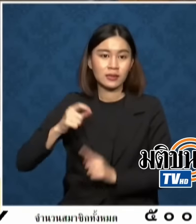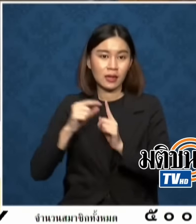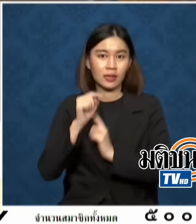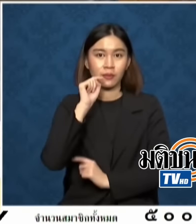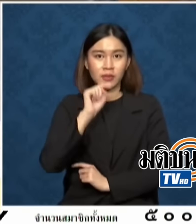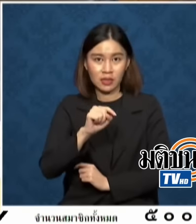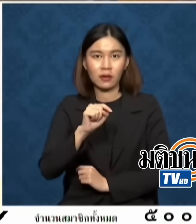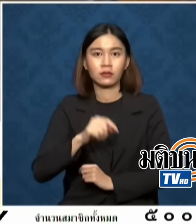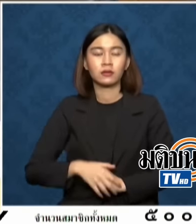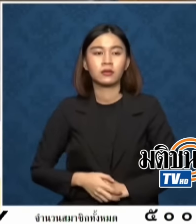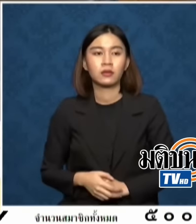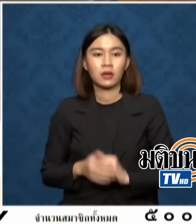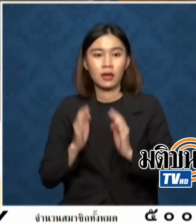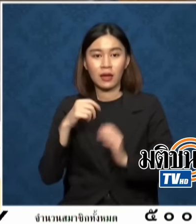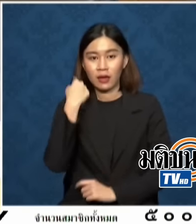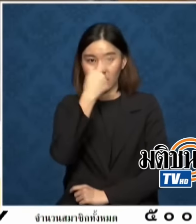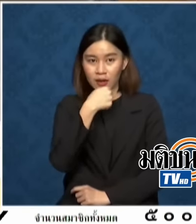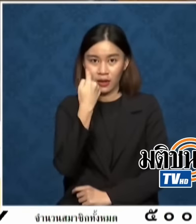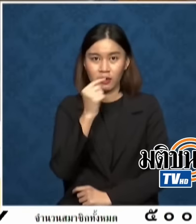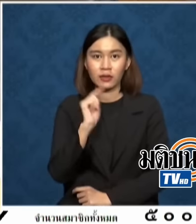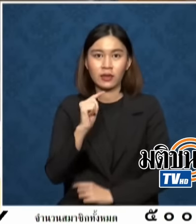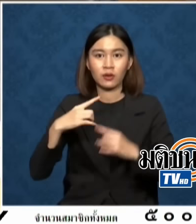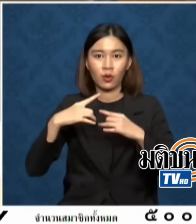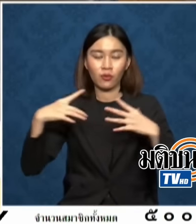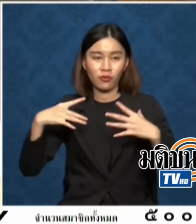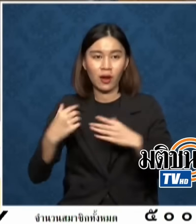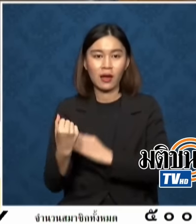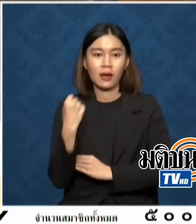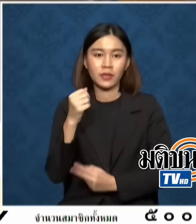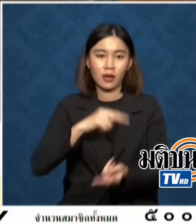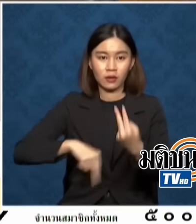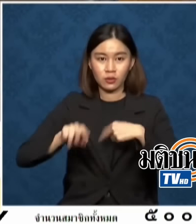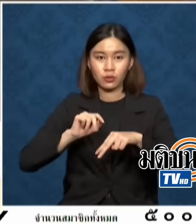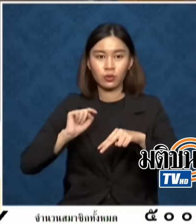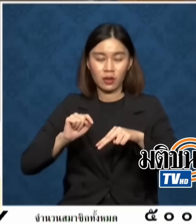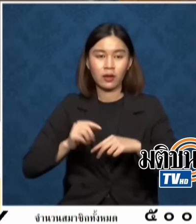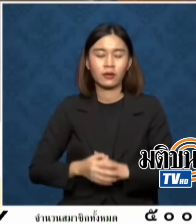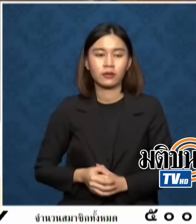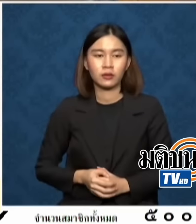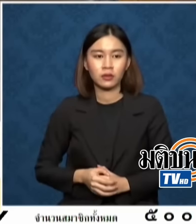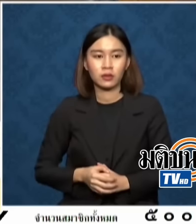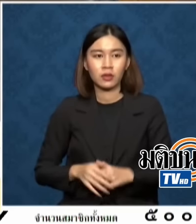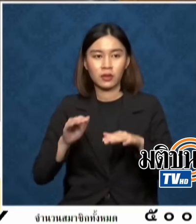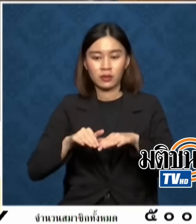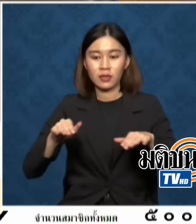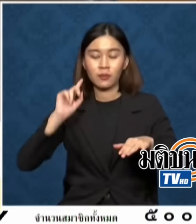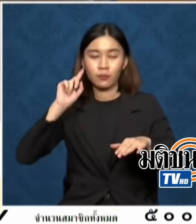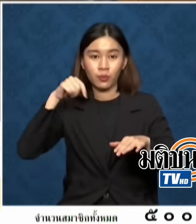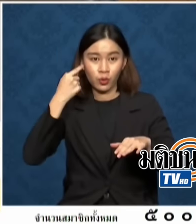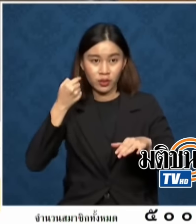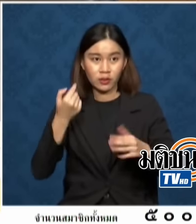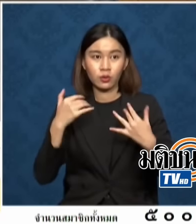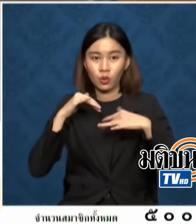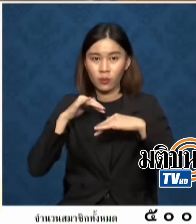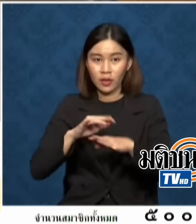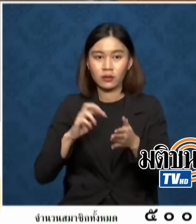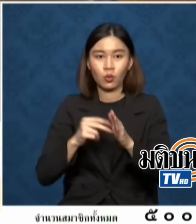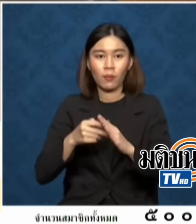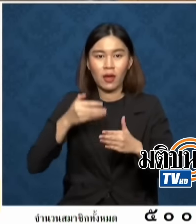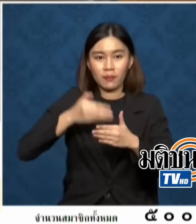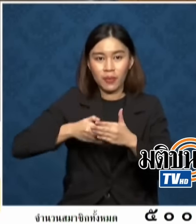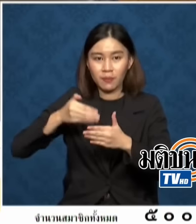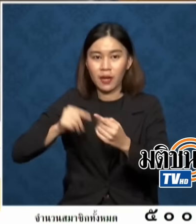งผู้ร้องและผู้คัดค้านใช้อำนาจปกครองเด็กหญิงร่วมกันย่อมเกิดอุป